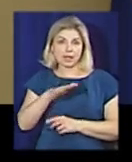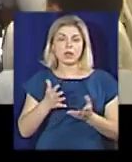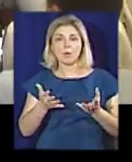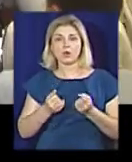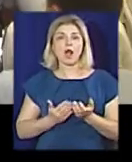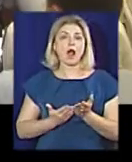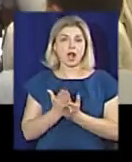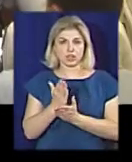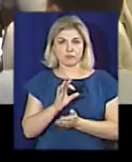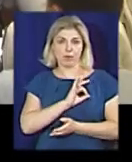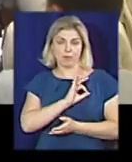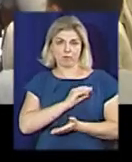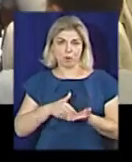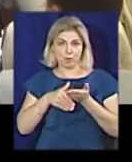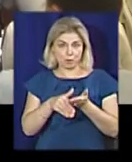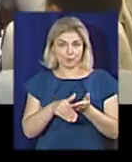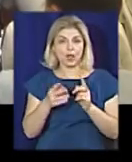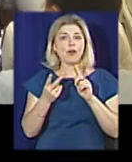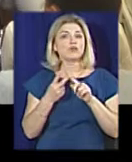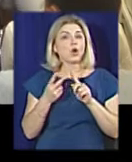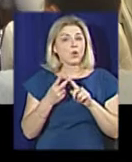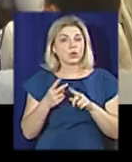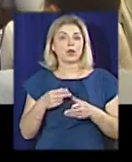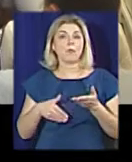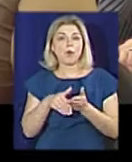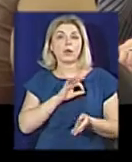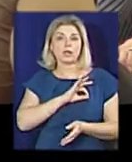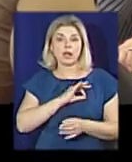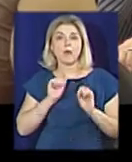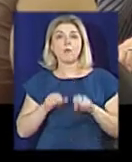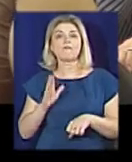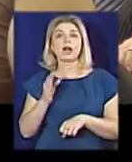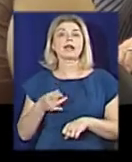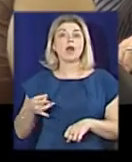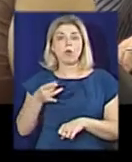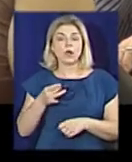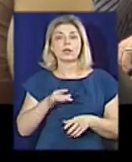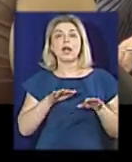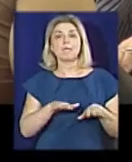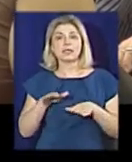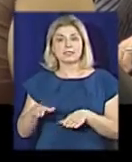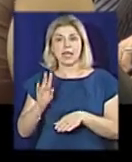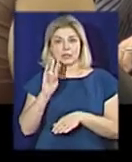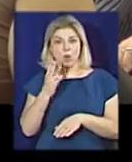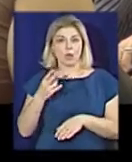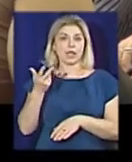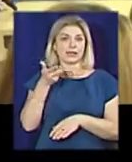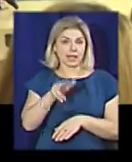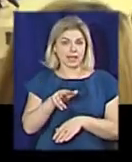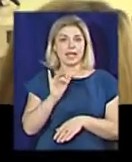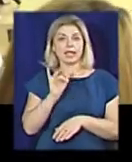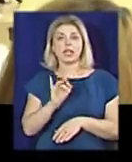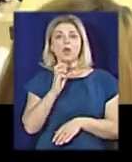допомогу. Отримати вторинну правову допомогу можна у регіональному центрі, місцевих, їх на Миколаївщині 3, а також у